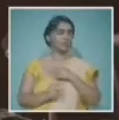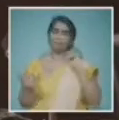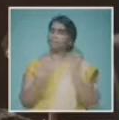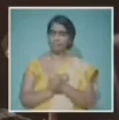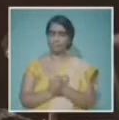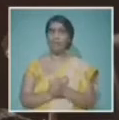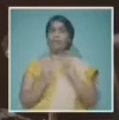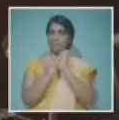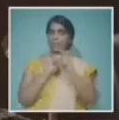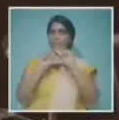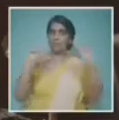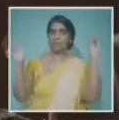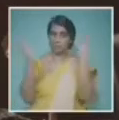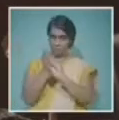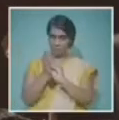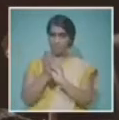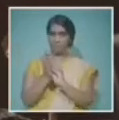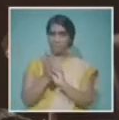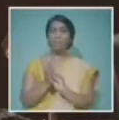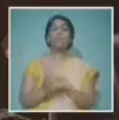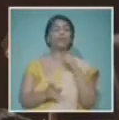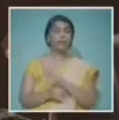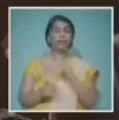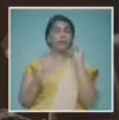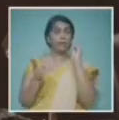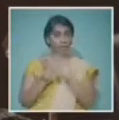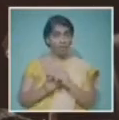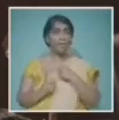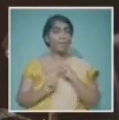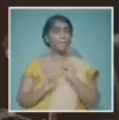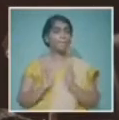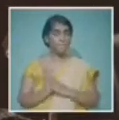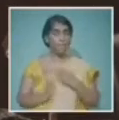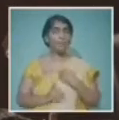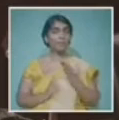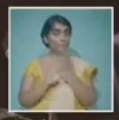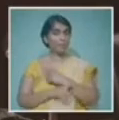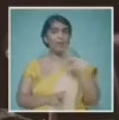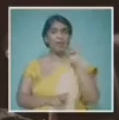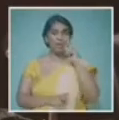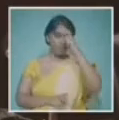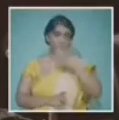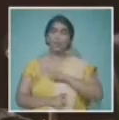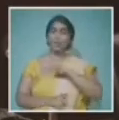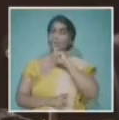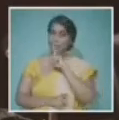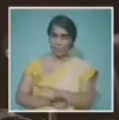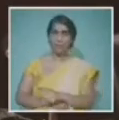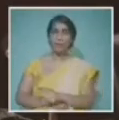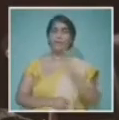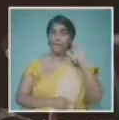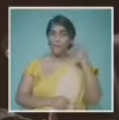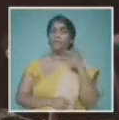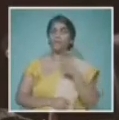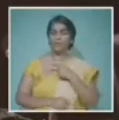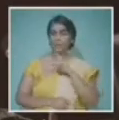සඳහා සංශෝධනයක් මේ වෙලාවේ මේ අවස්ථාවට ආයිතු තිබුණා. ඒ සංශෝධනයත් අපි අග්‍රාමාත්‍යවරයාට ඒ වෙලාවේ රනිල් වික්‍රමසිංහ මහත්මයාට පෙරියා. විශේෂයෙන්ම